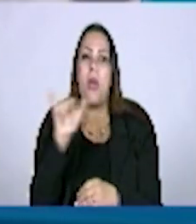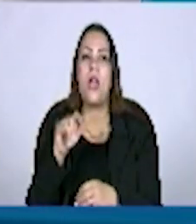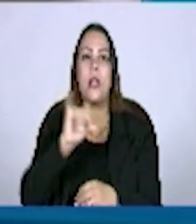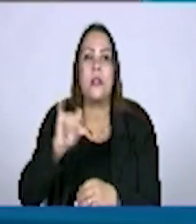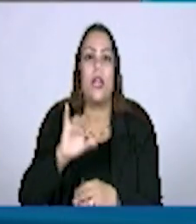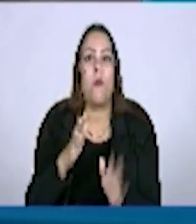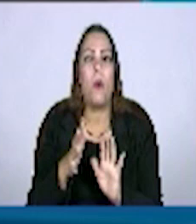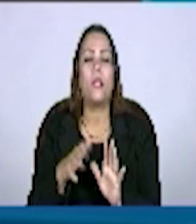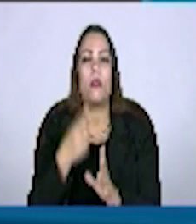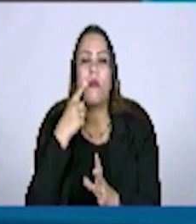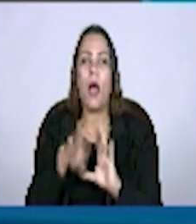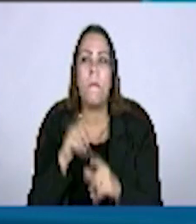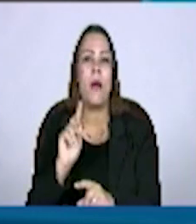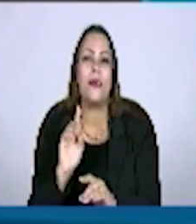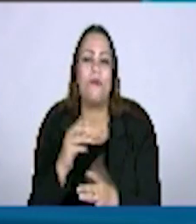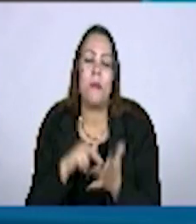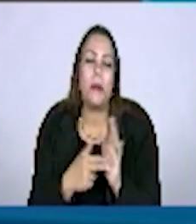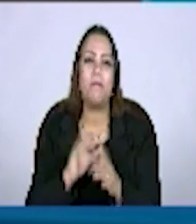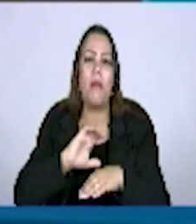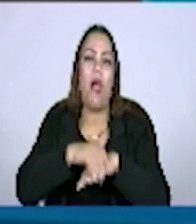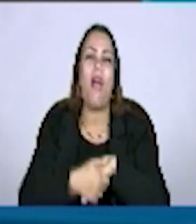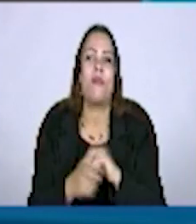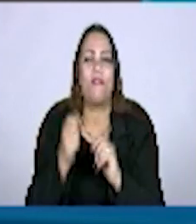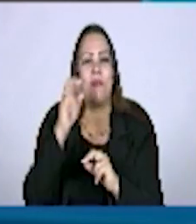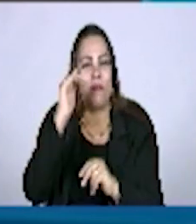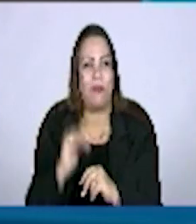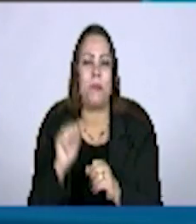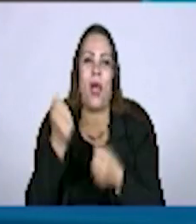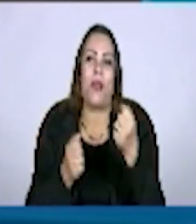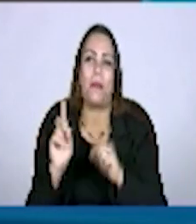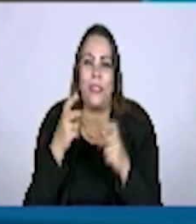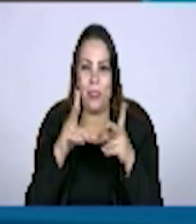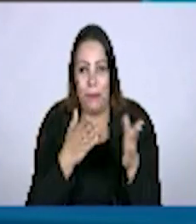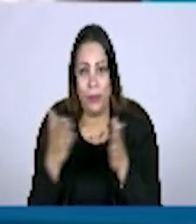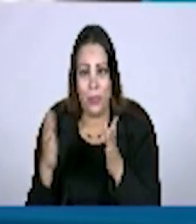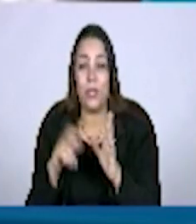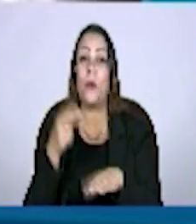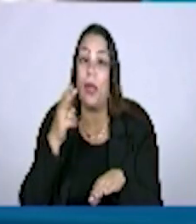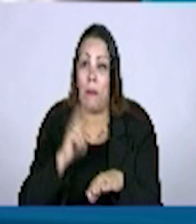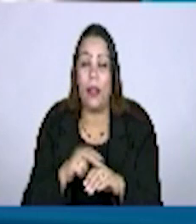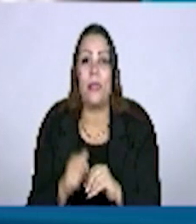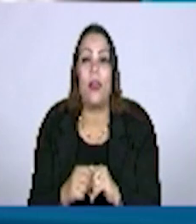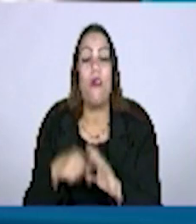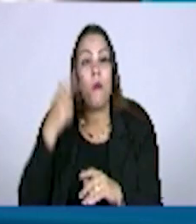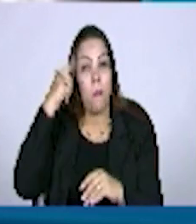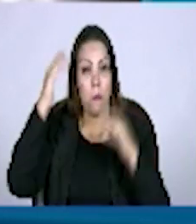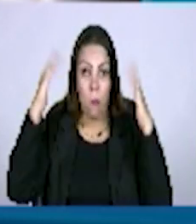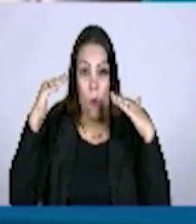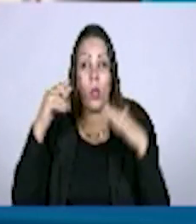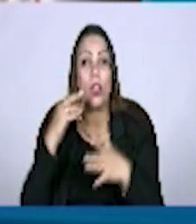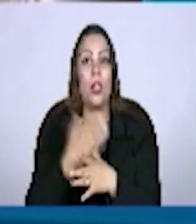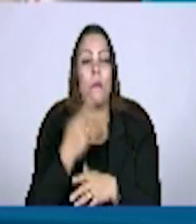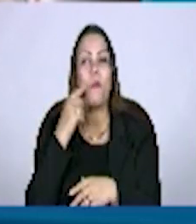و90 جنيه وده اللي ما حصلش طيب برض نضع في اعتبارنا